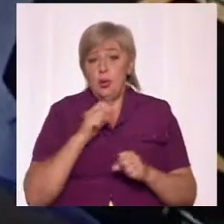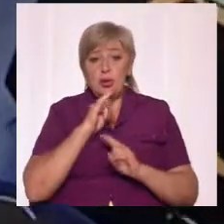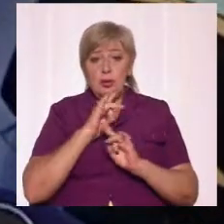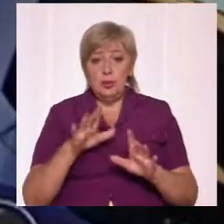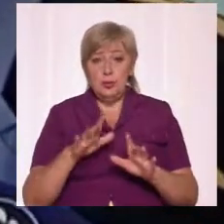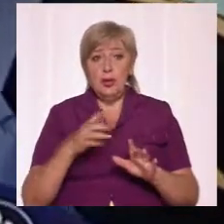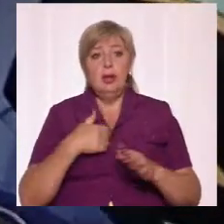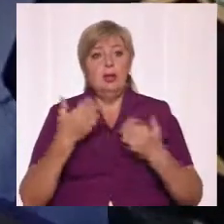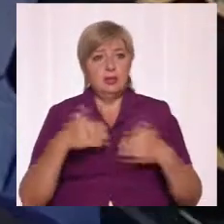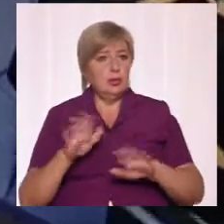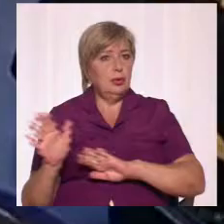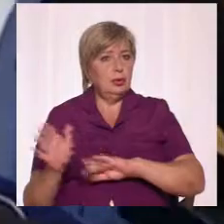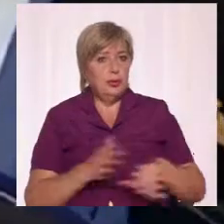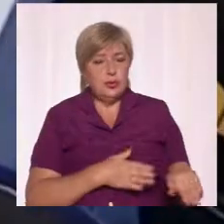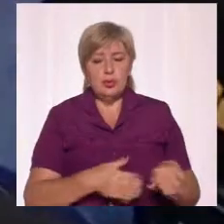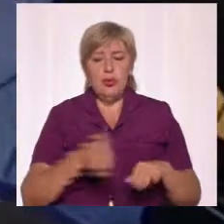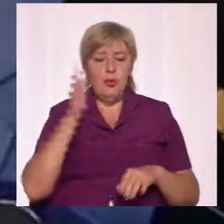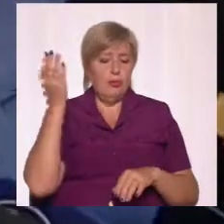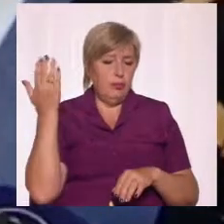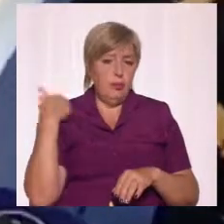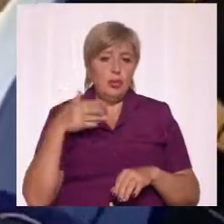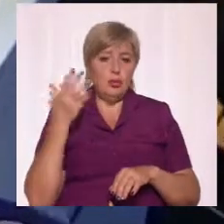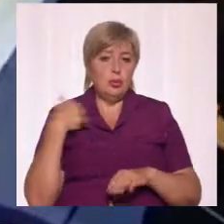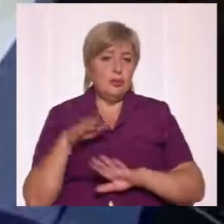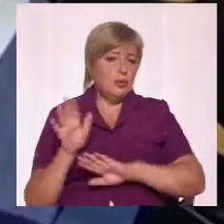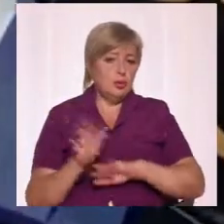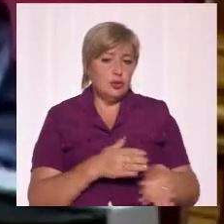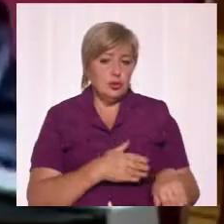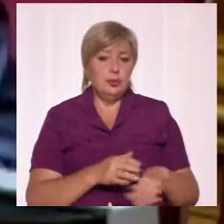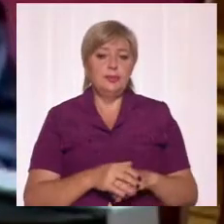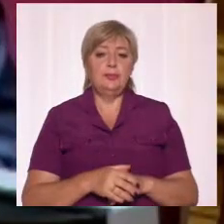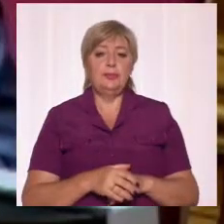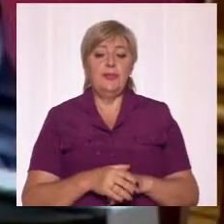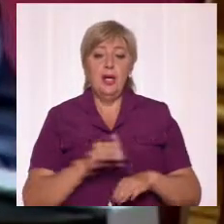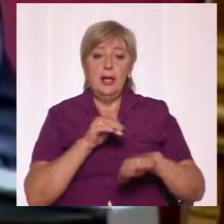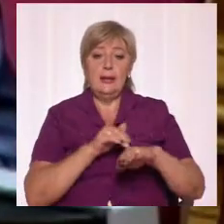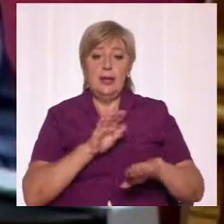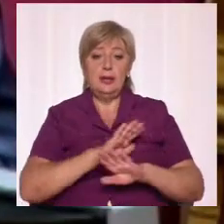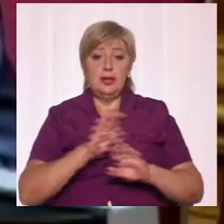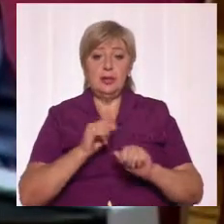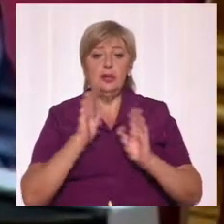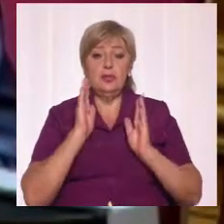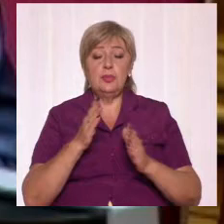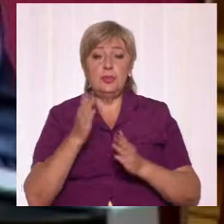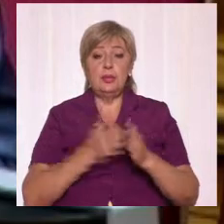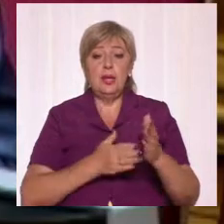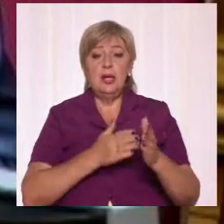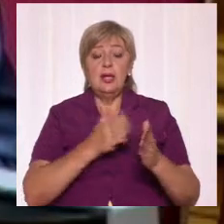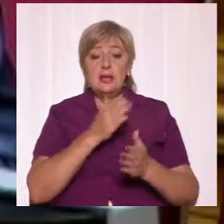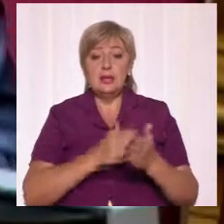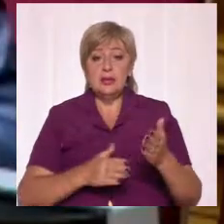у минуле. І ми про таку ганебну практику все ж таки забудемо. Недоторканність буде скасована з 1